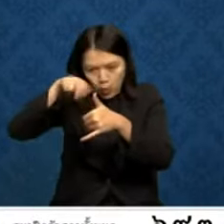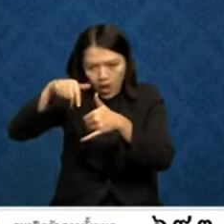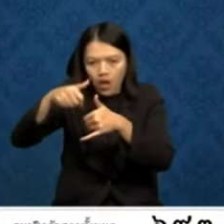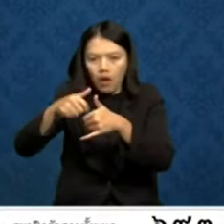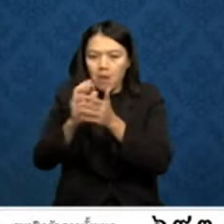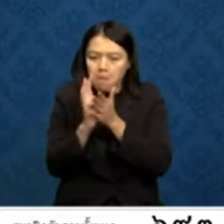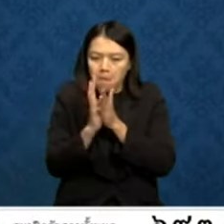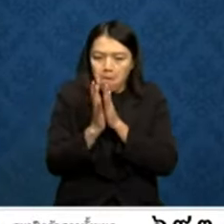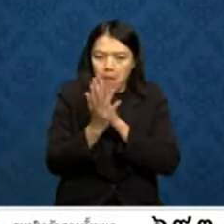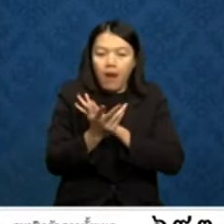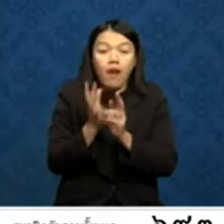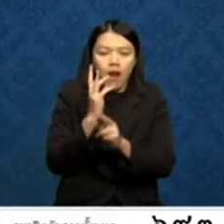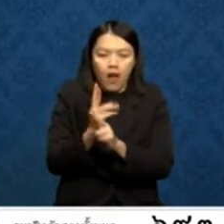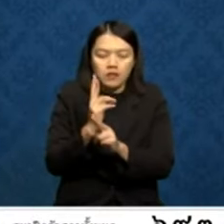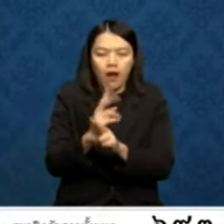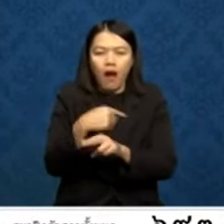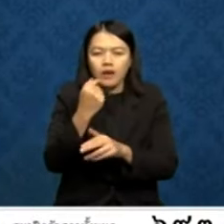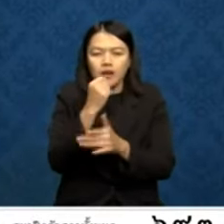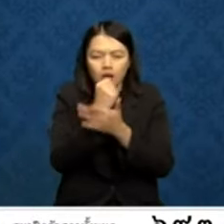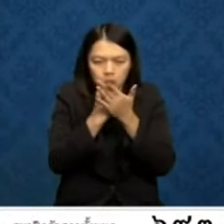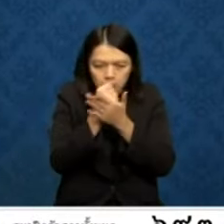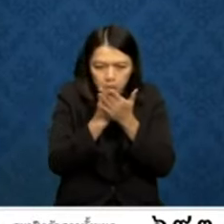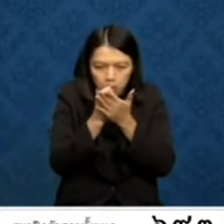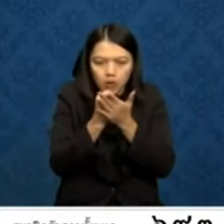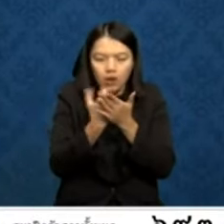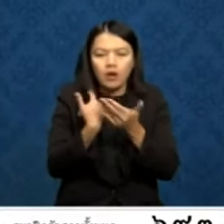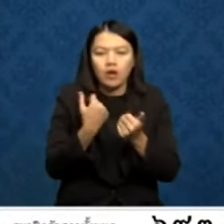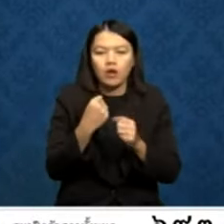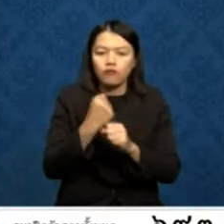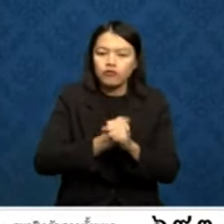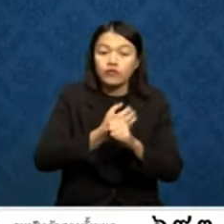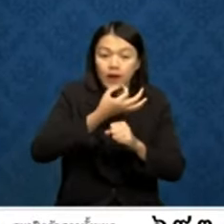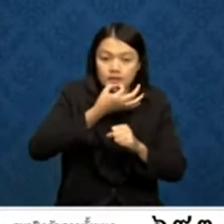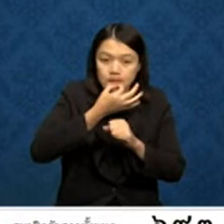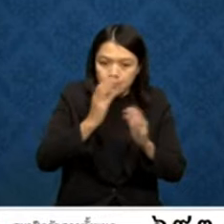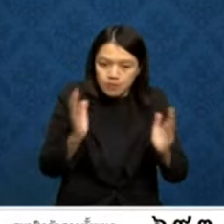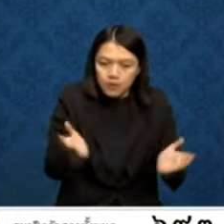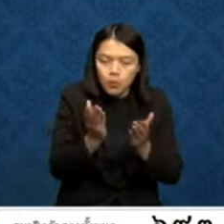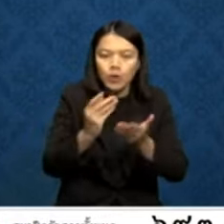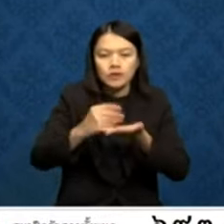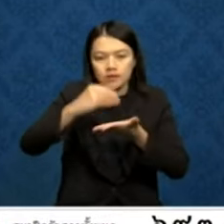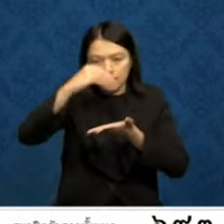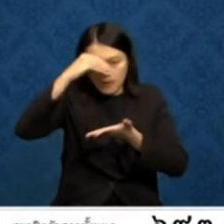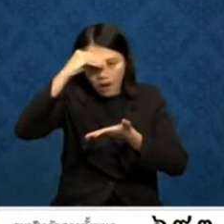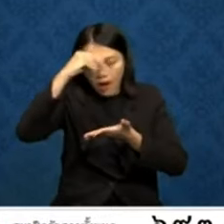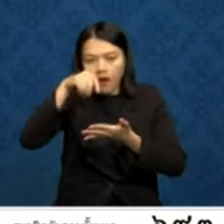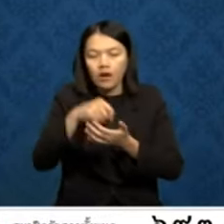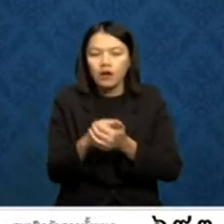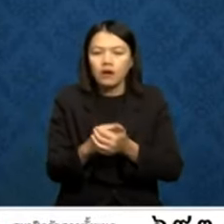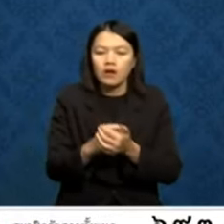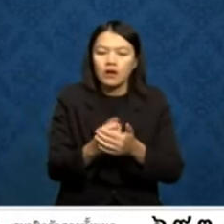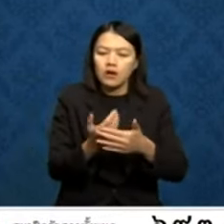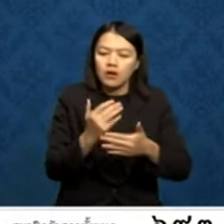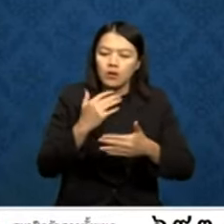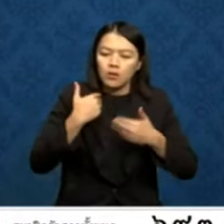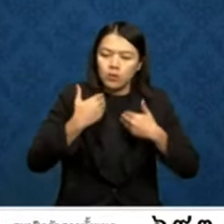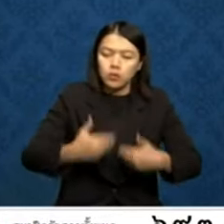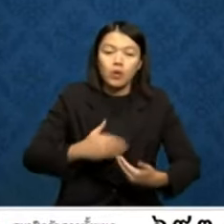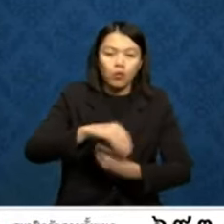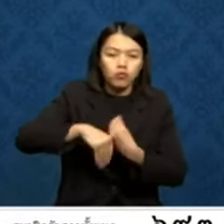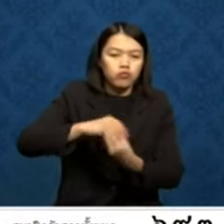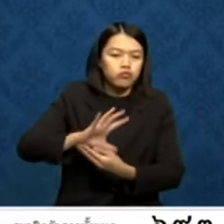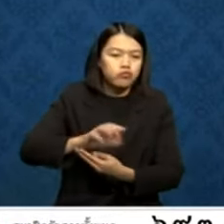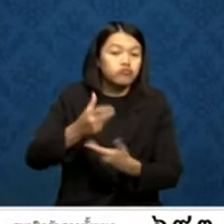ำบัดรักษาผู้ติดยาเสพติดการฝึกอาชีพการศึกษาและการฟื้นฟูสภาพทางสังค